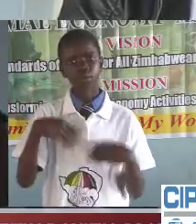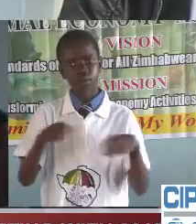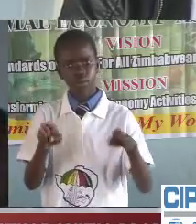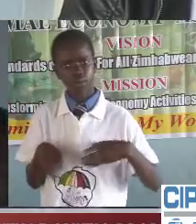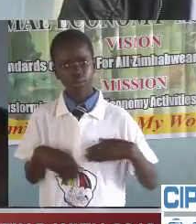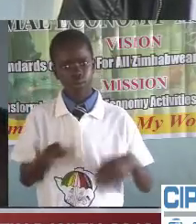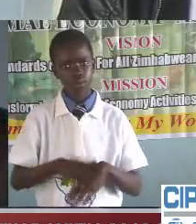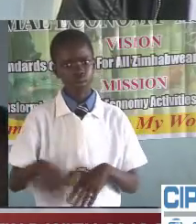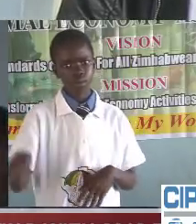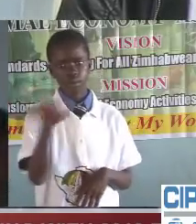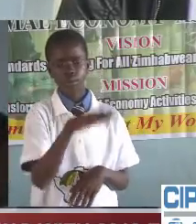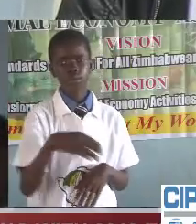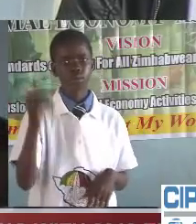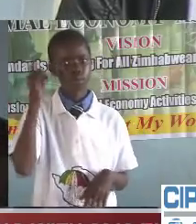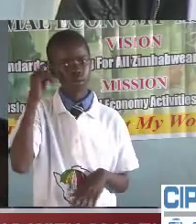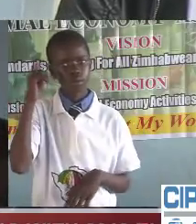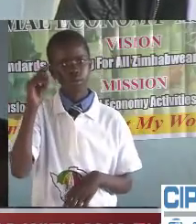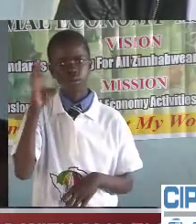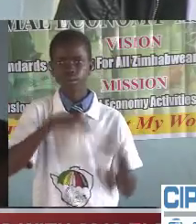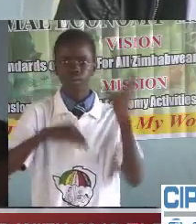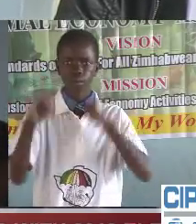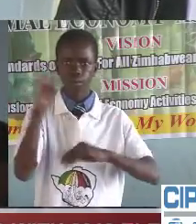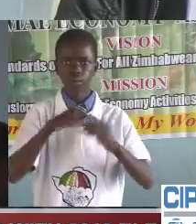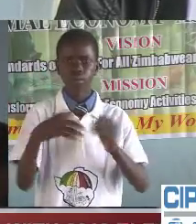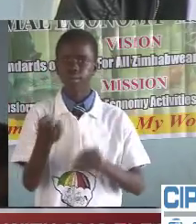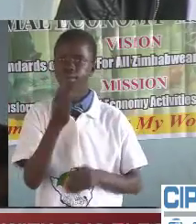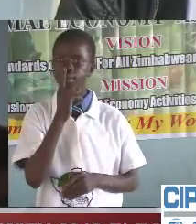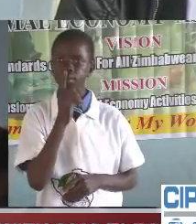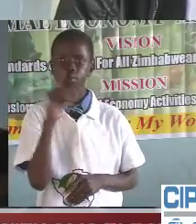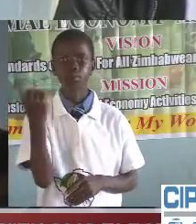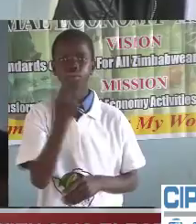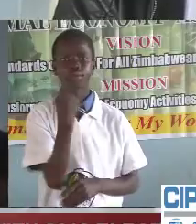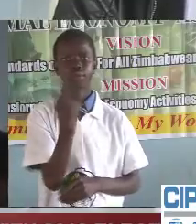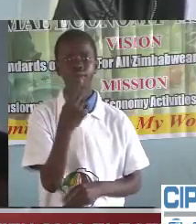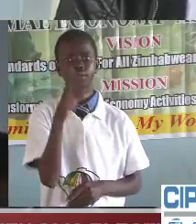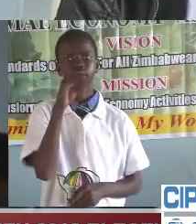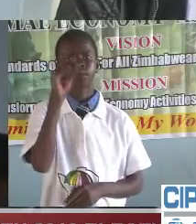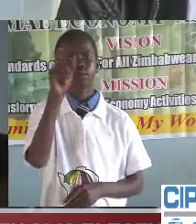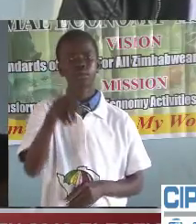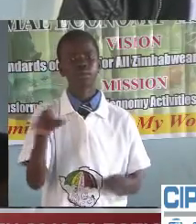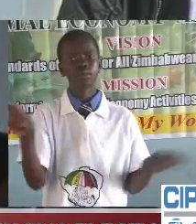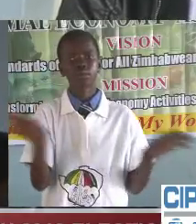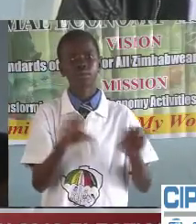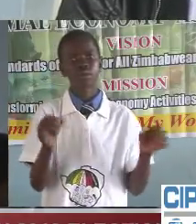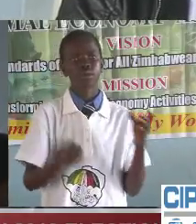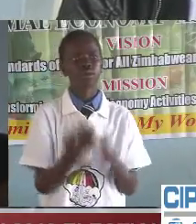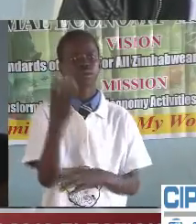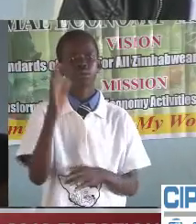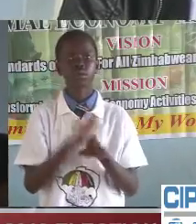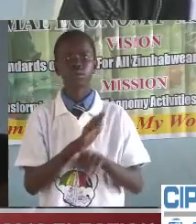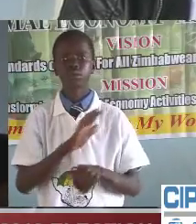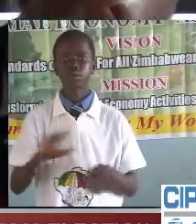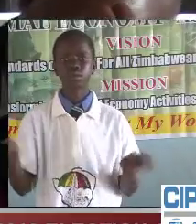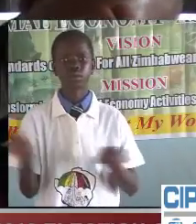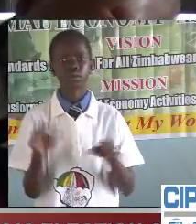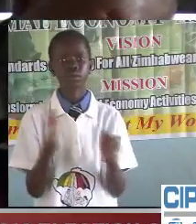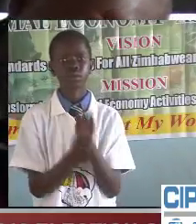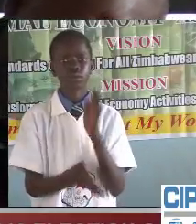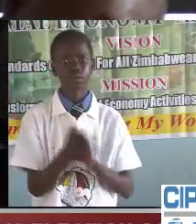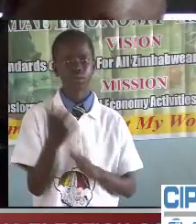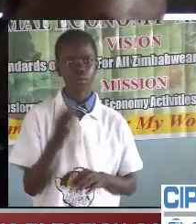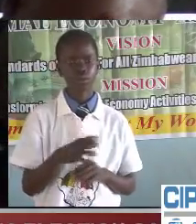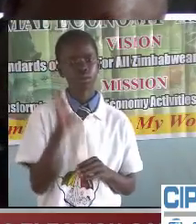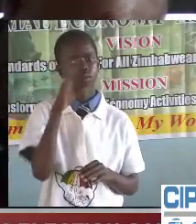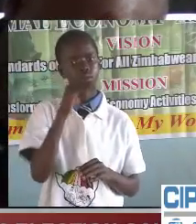makanselas anogona kungotaura nemuromo musingagoni kutaura nokuita